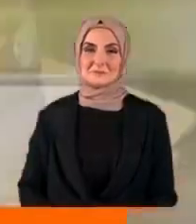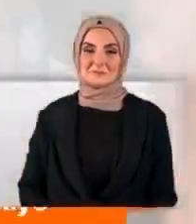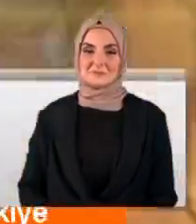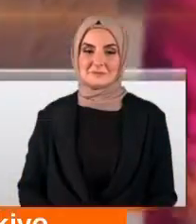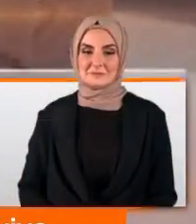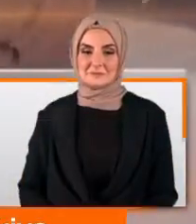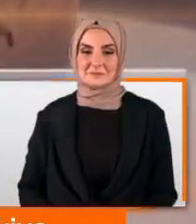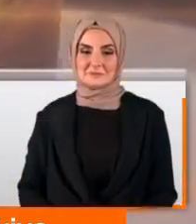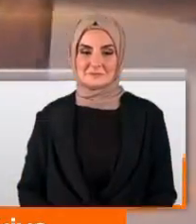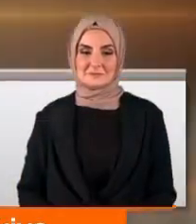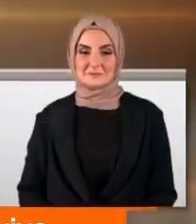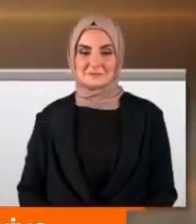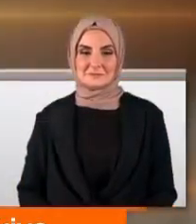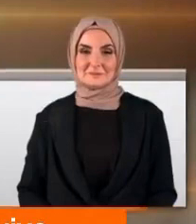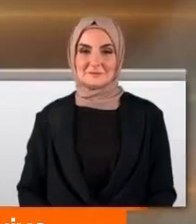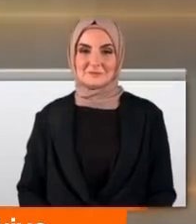Bence tam tersi.